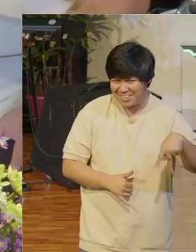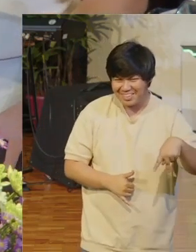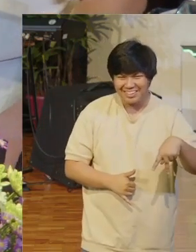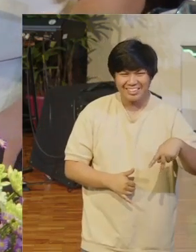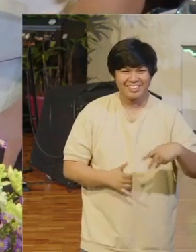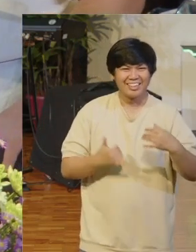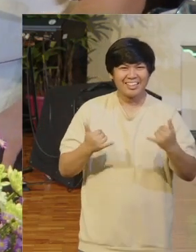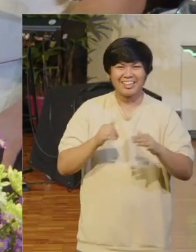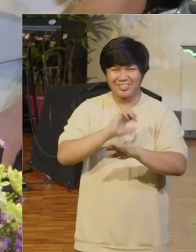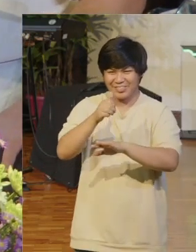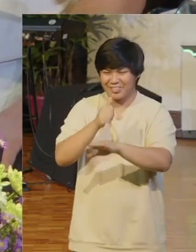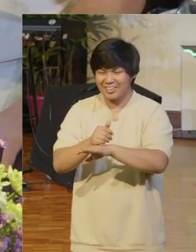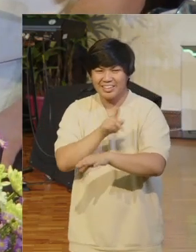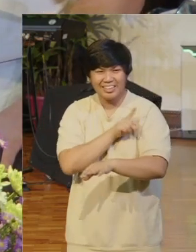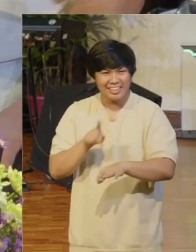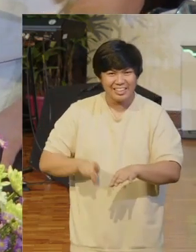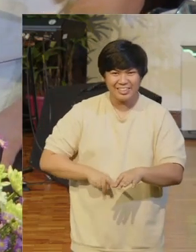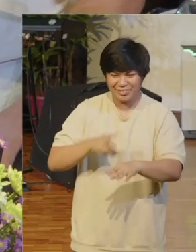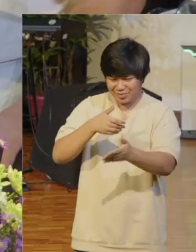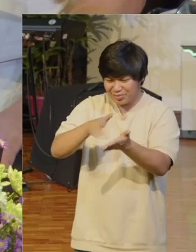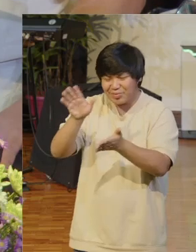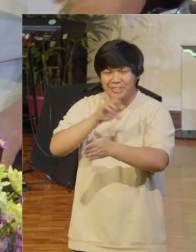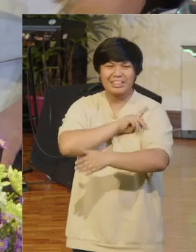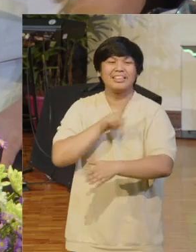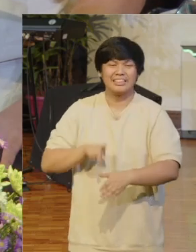up kings. No?